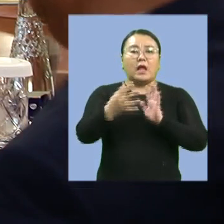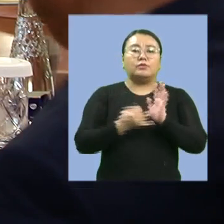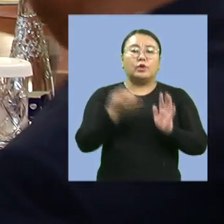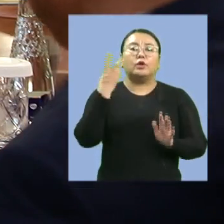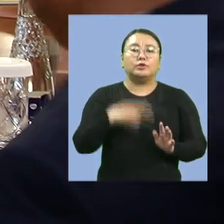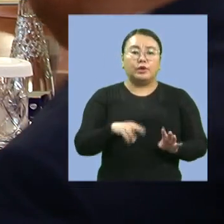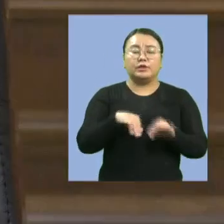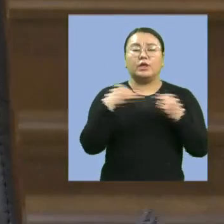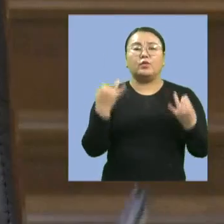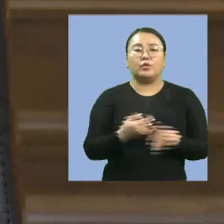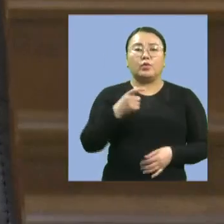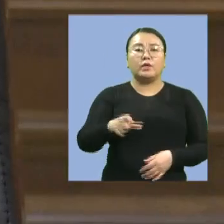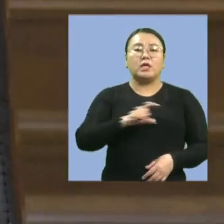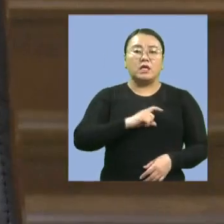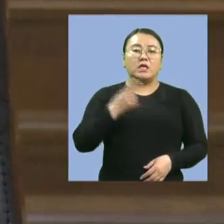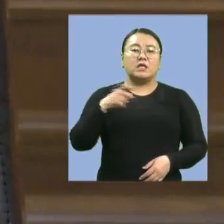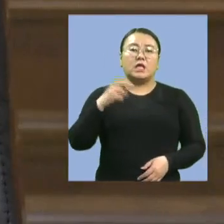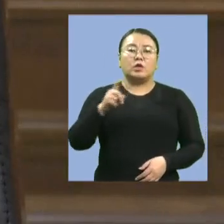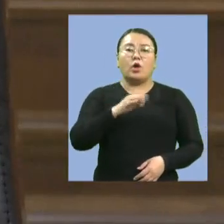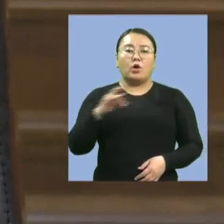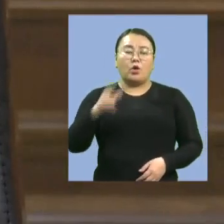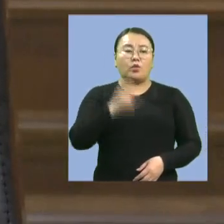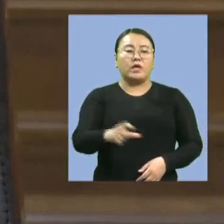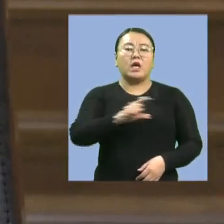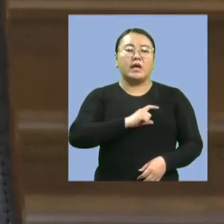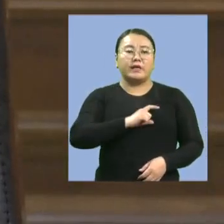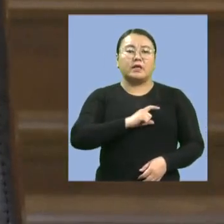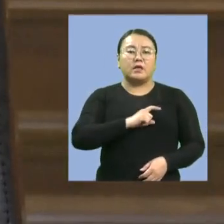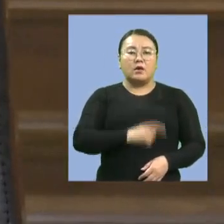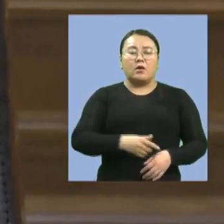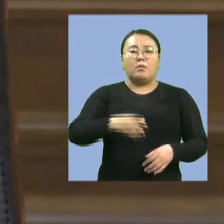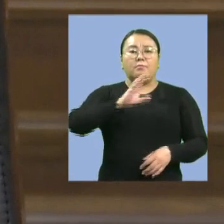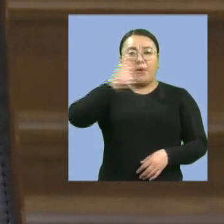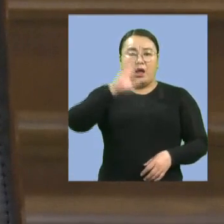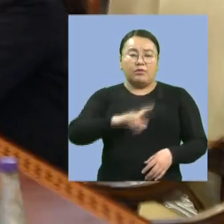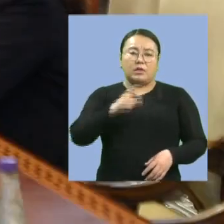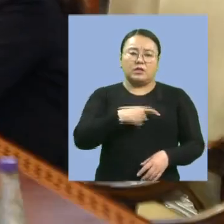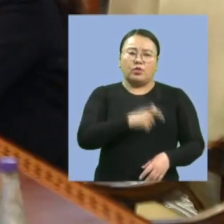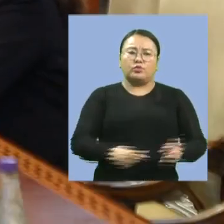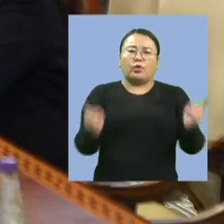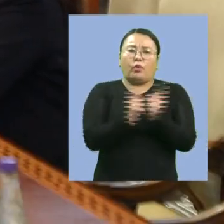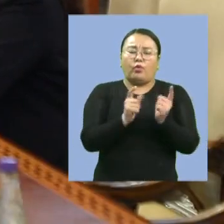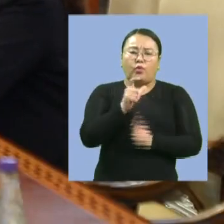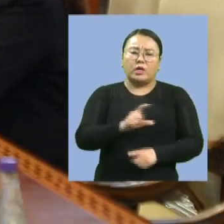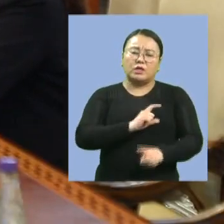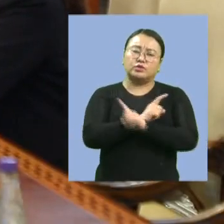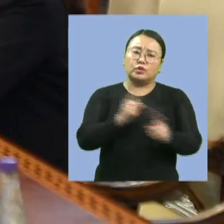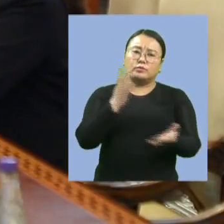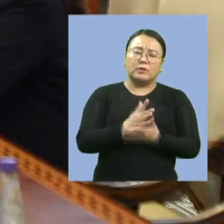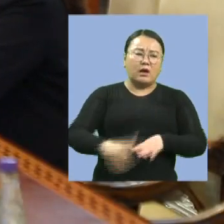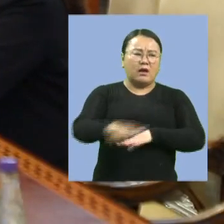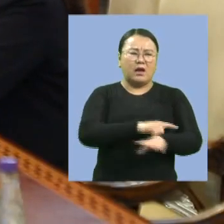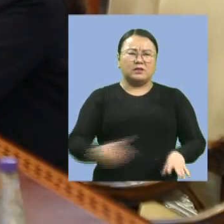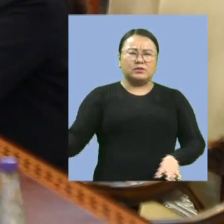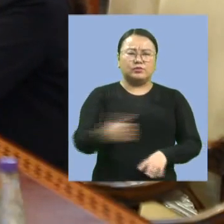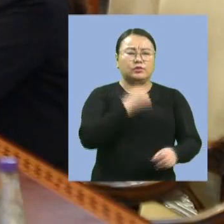17-ны өдөр улсын хурлын хүний эрхийн дэд хороо Хүний эрхийн үндэсний комиссийн удирдлага гишүүдтэй уулзаж хүний эрх зөрчигдөж байгаа газар